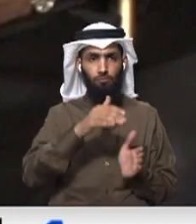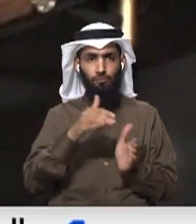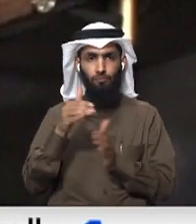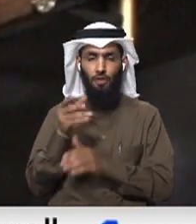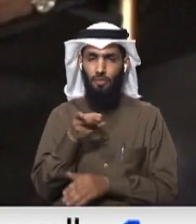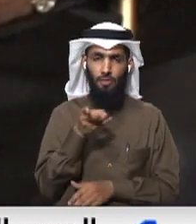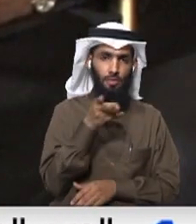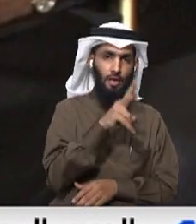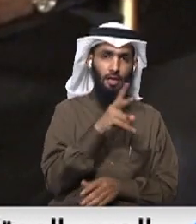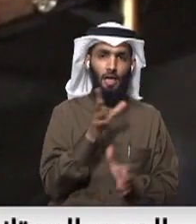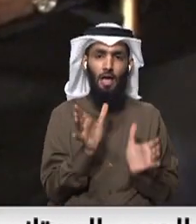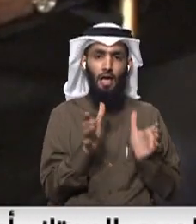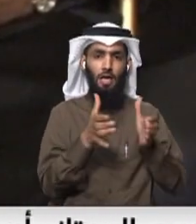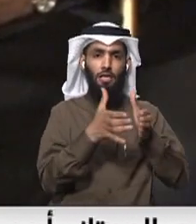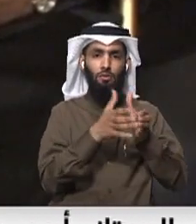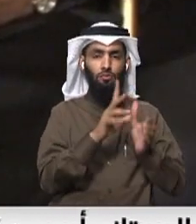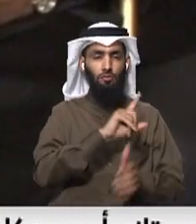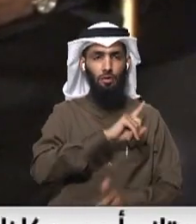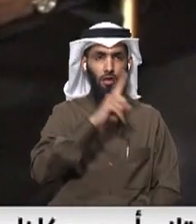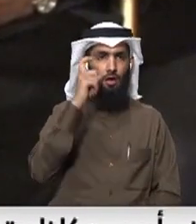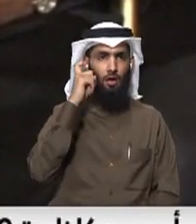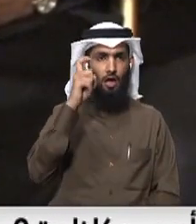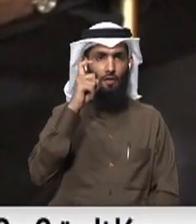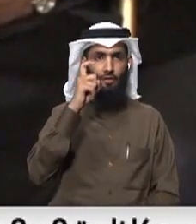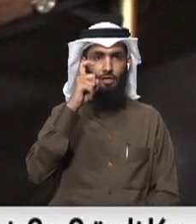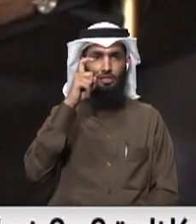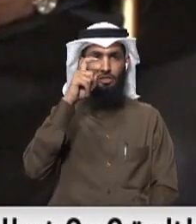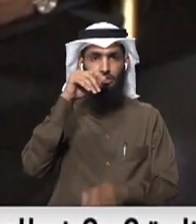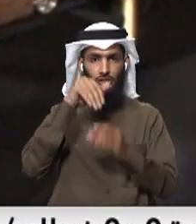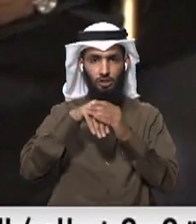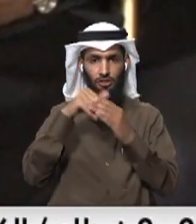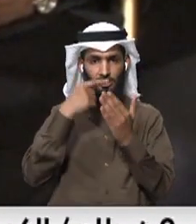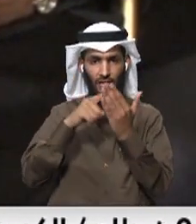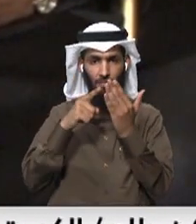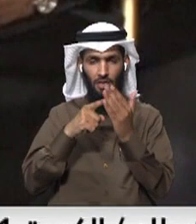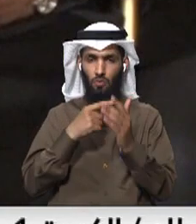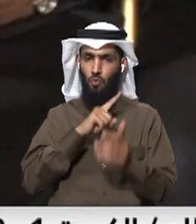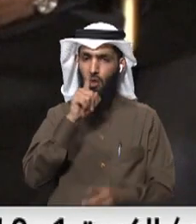التحالف وقررت الطعن في نتائج الانتخابات الأخيرة.